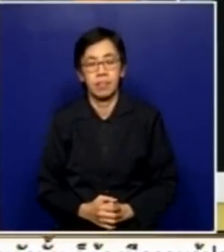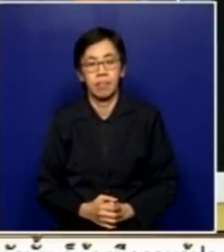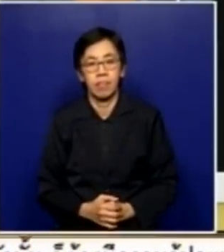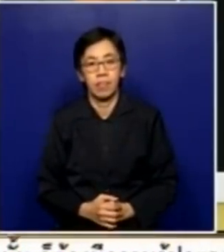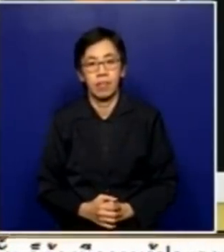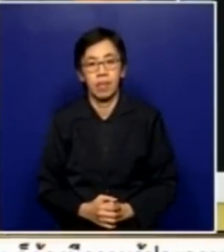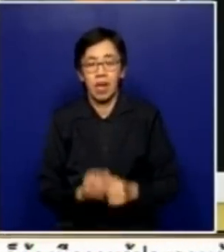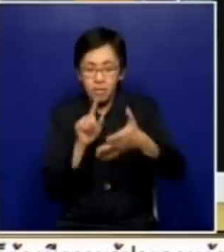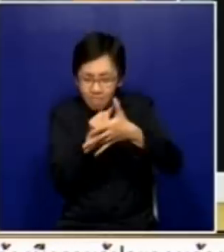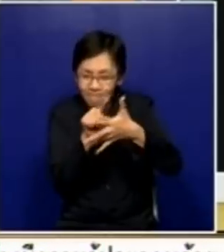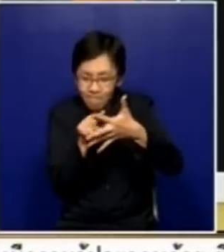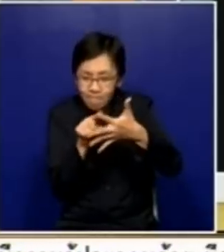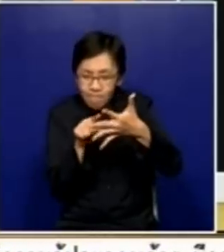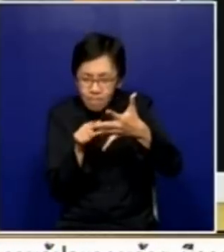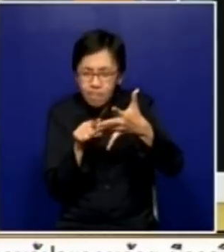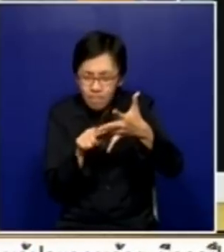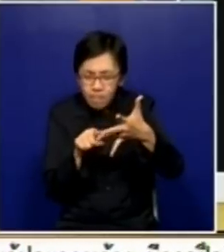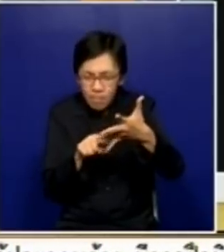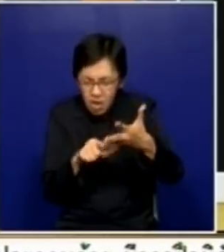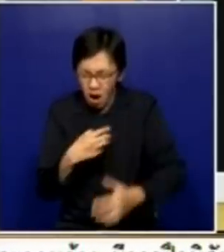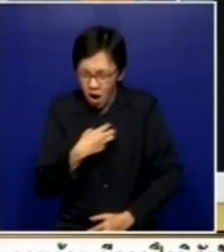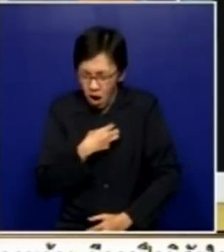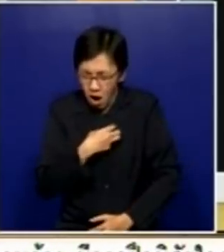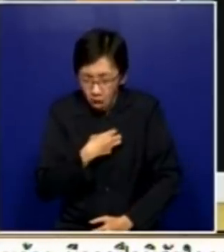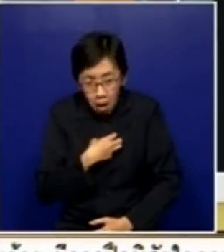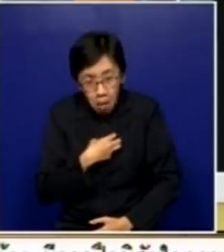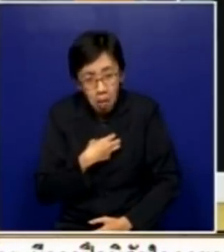ความฝัดแล้นขพวกเรา เป็เรองยากเกินไปไครับ